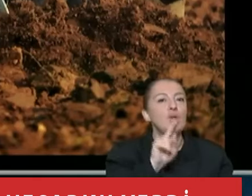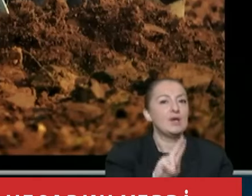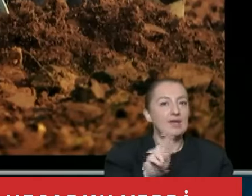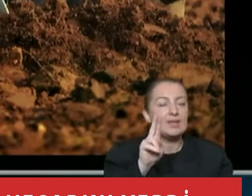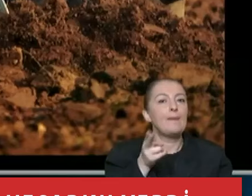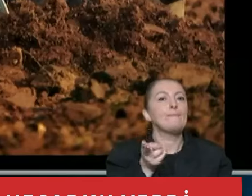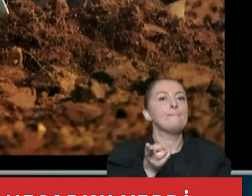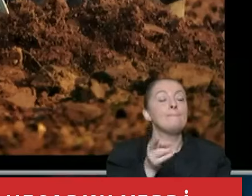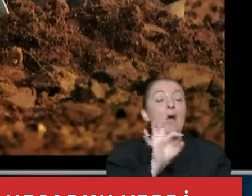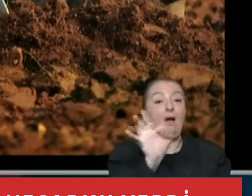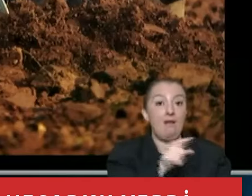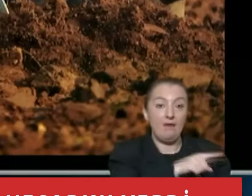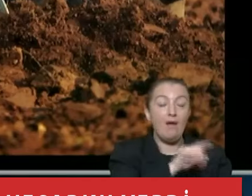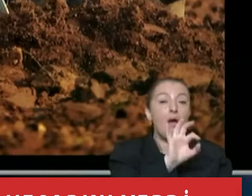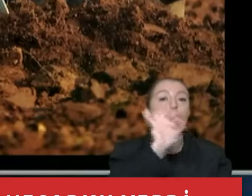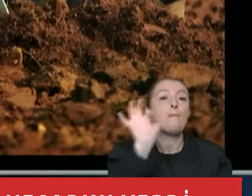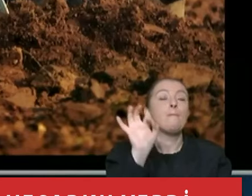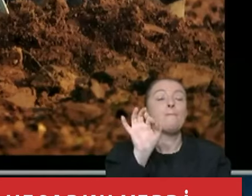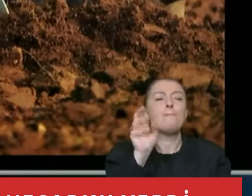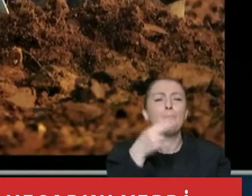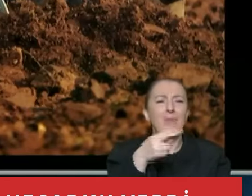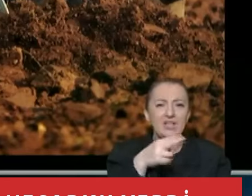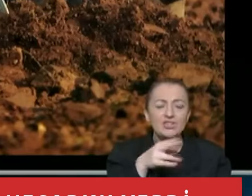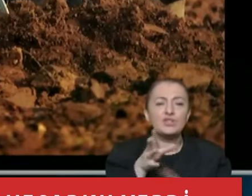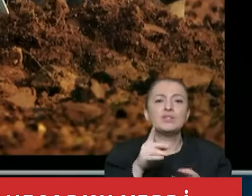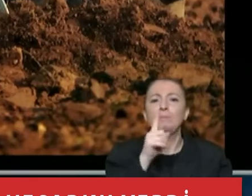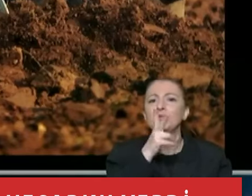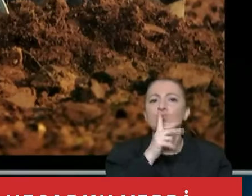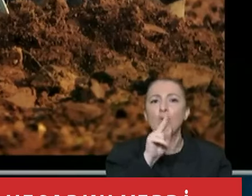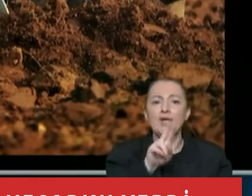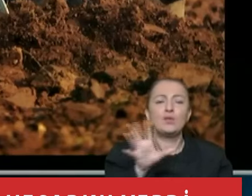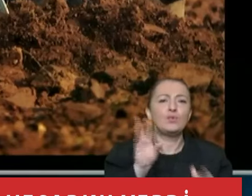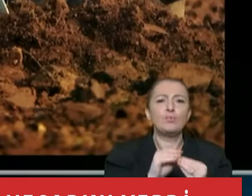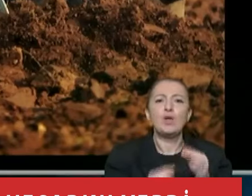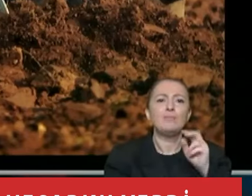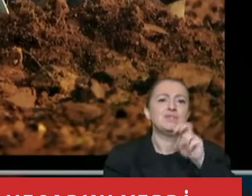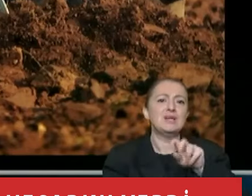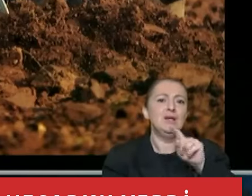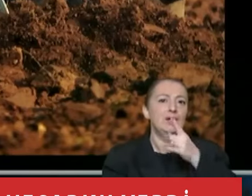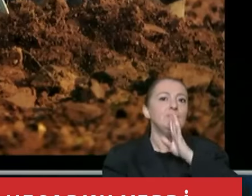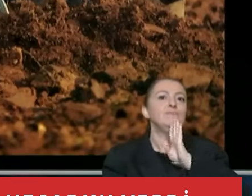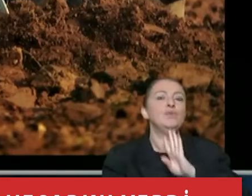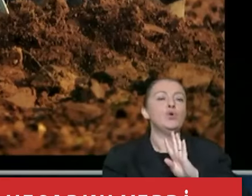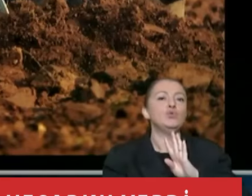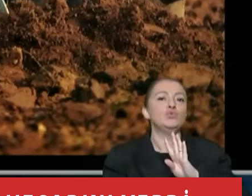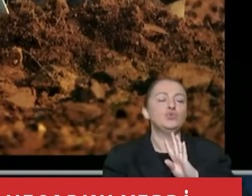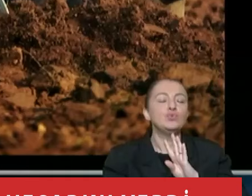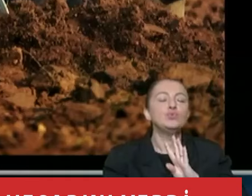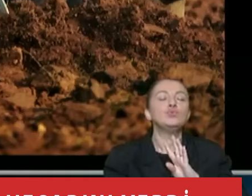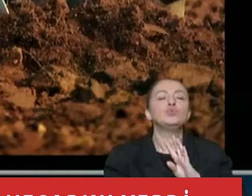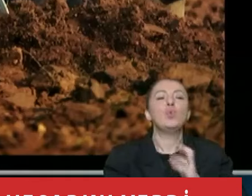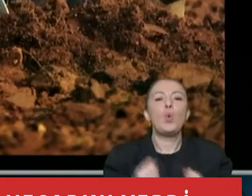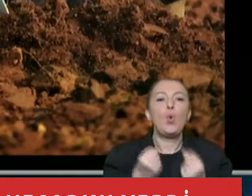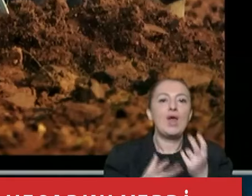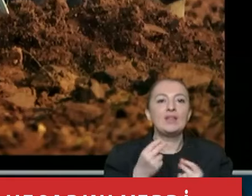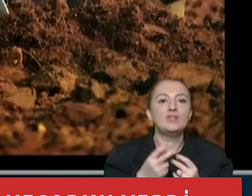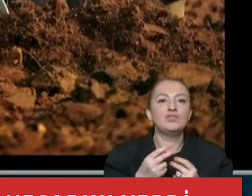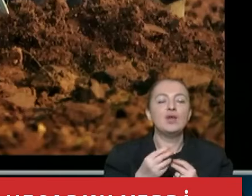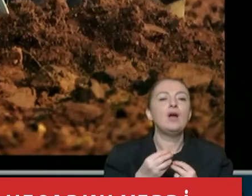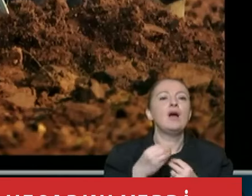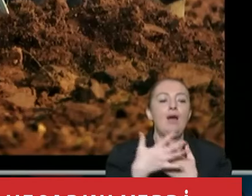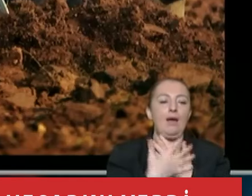balıkçılıkta 1300 olmak üzere toplam 8400 üreticiye ulaşmış durumda kayıtlı olarak